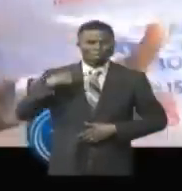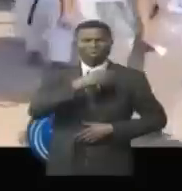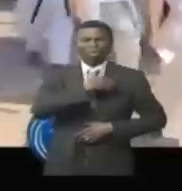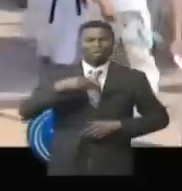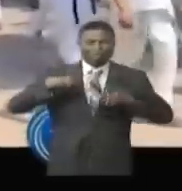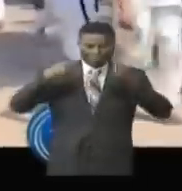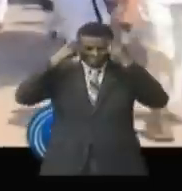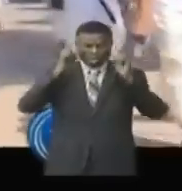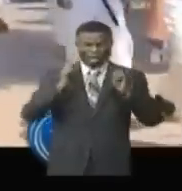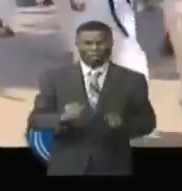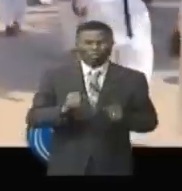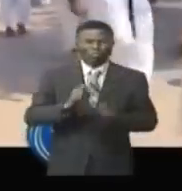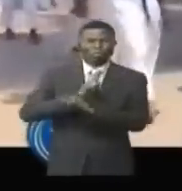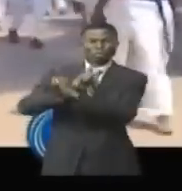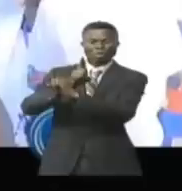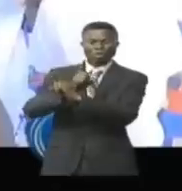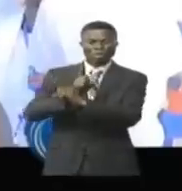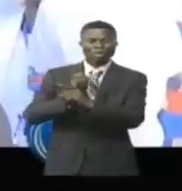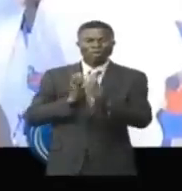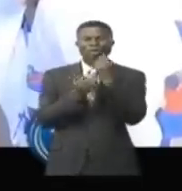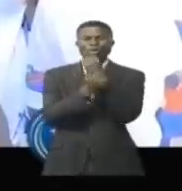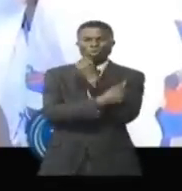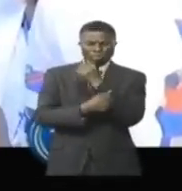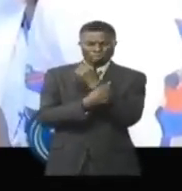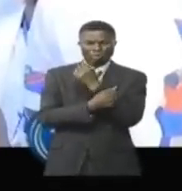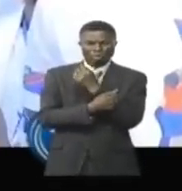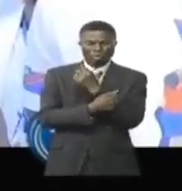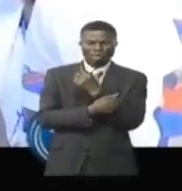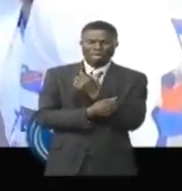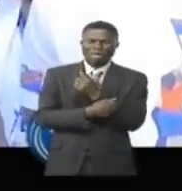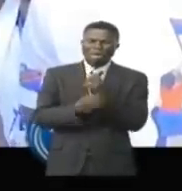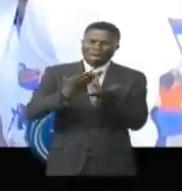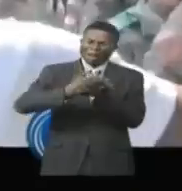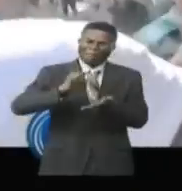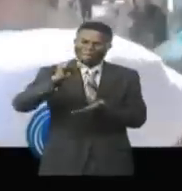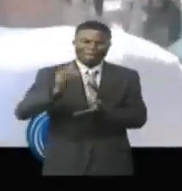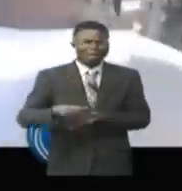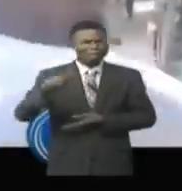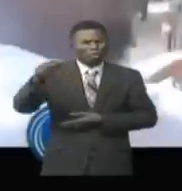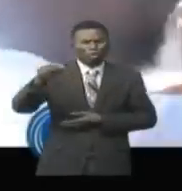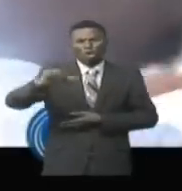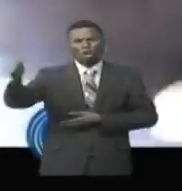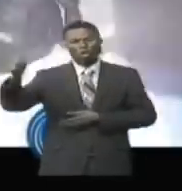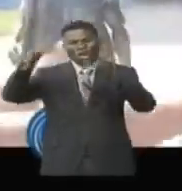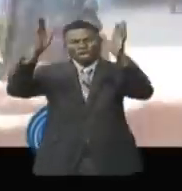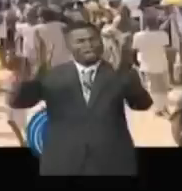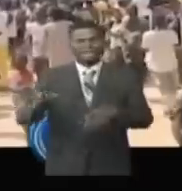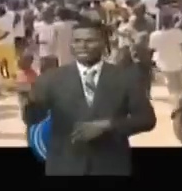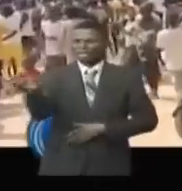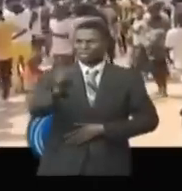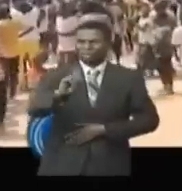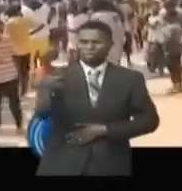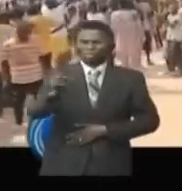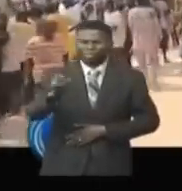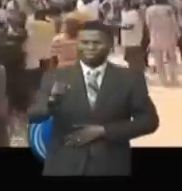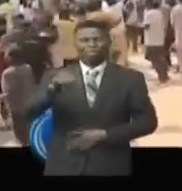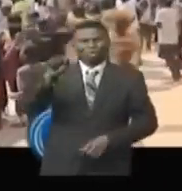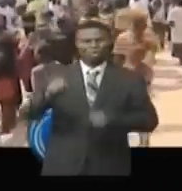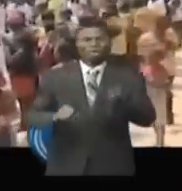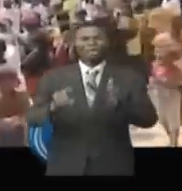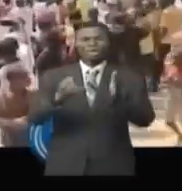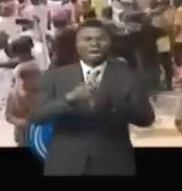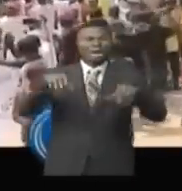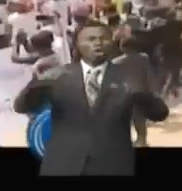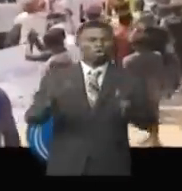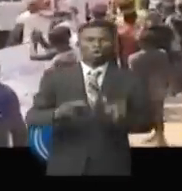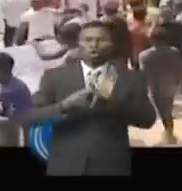déterminés. Nous défendrons notre nation, même pas un seul centimètre ne sera cédé. De l'état-major jusqu'au gouvernorat, six Congolais ont exprimé